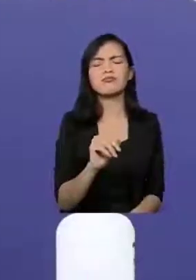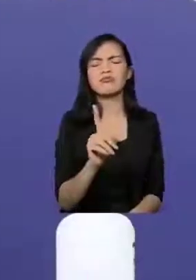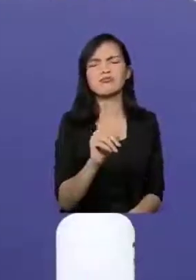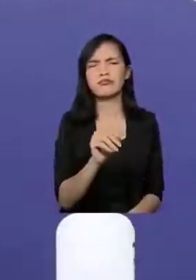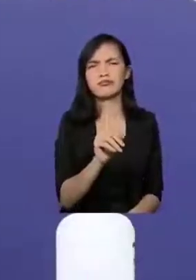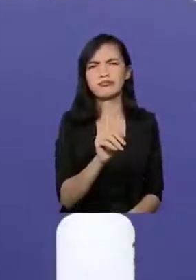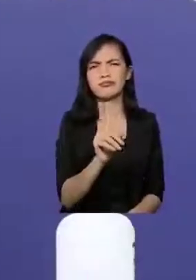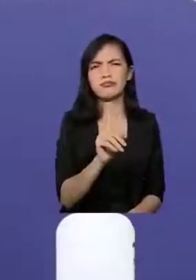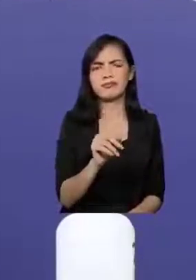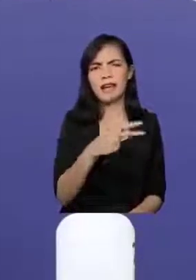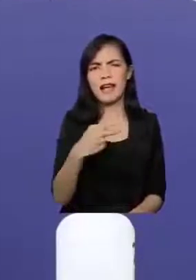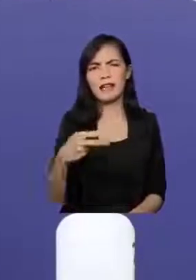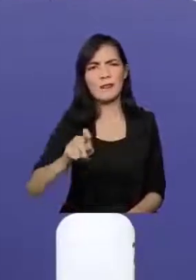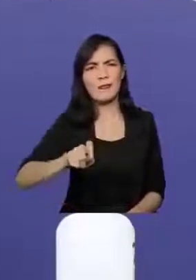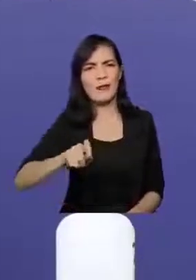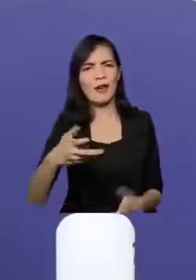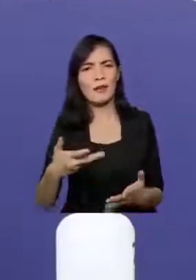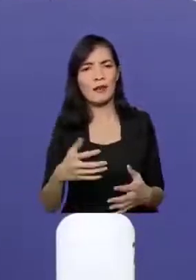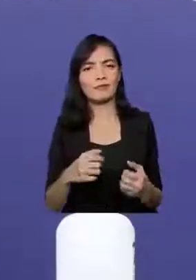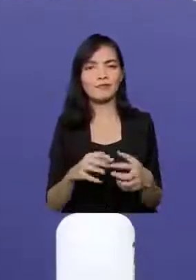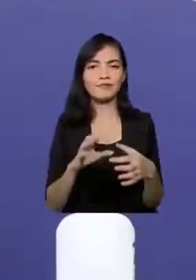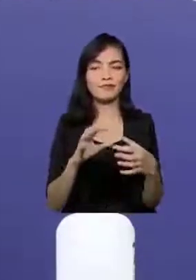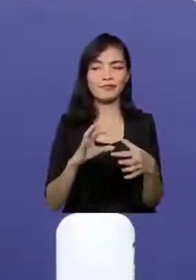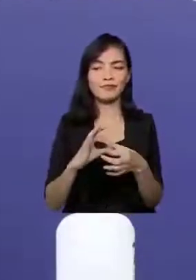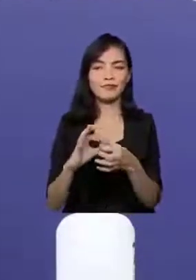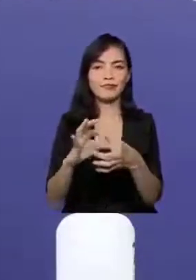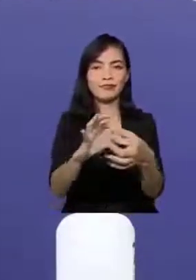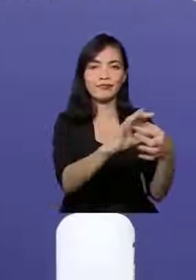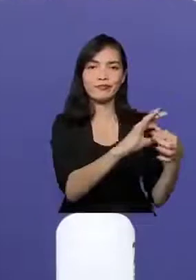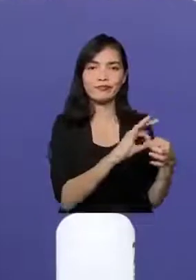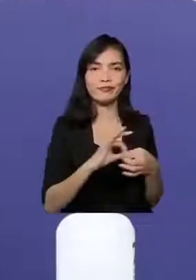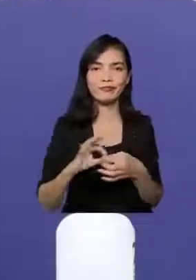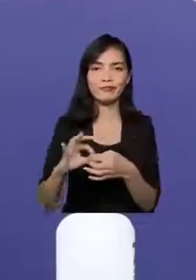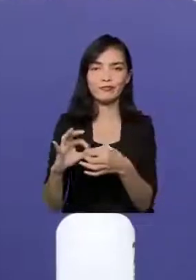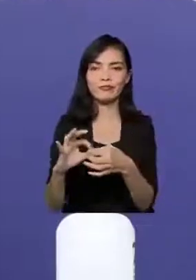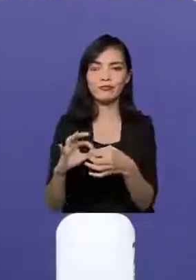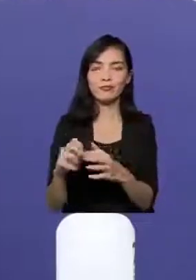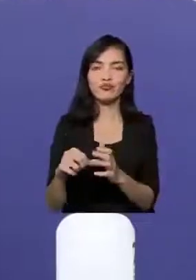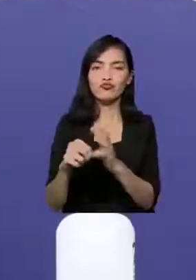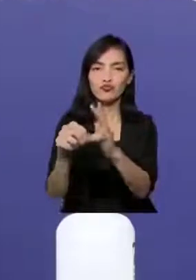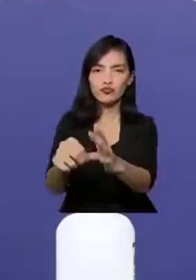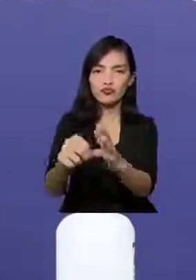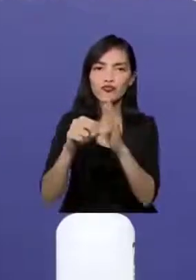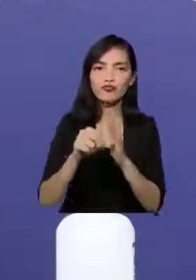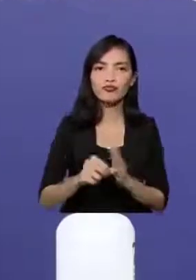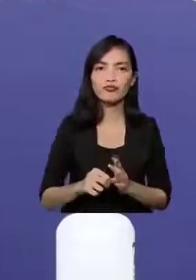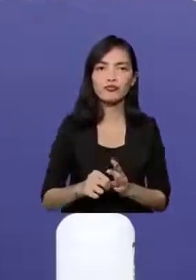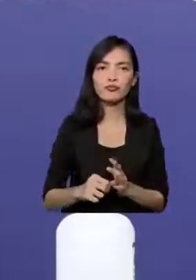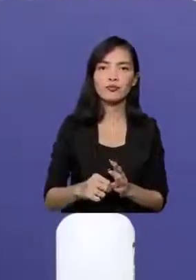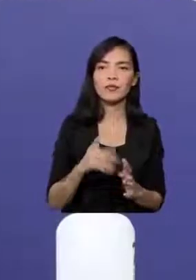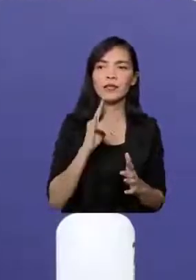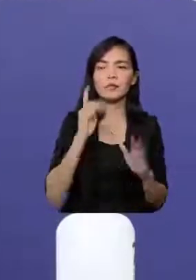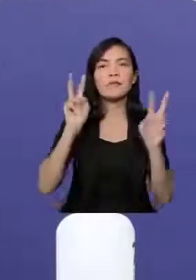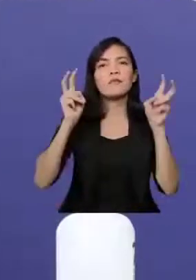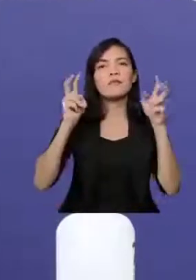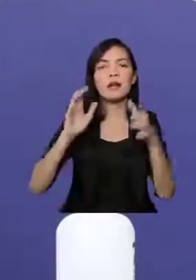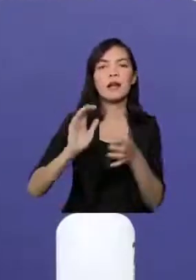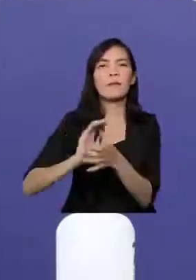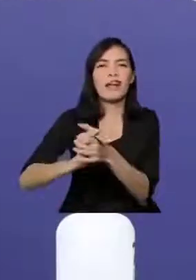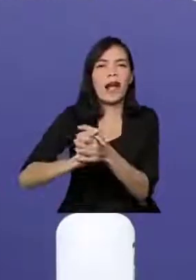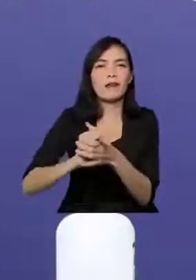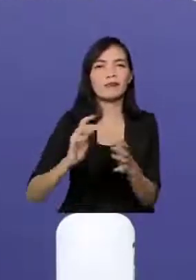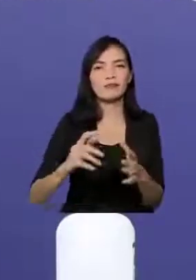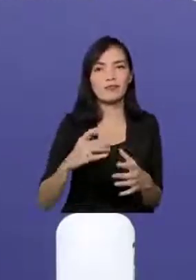maka dari itu kitab memerlukan kerjasama saling berpegangan tangan dalam tanda kutip untuk bekerja sama